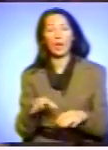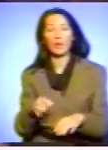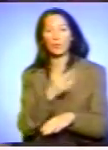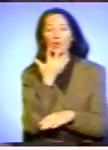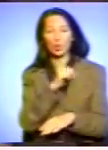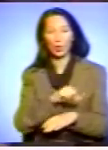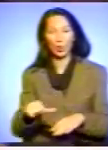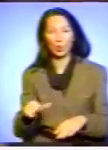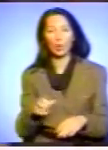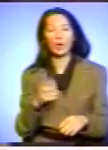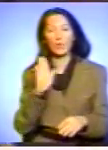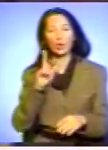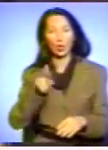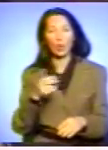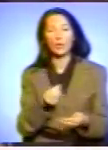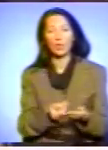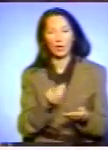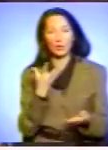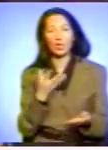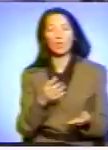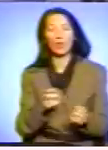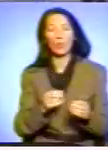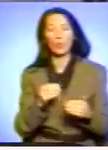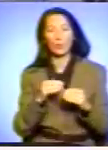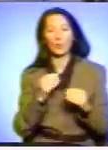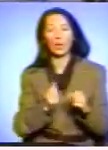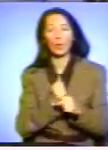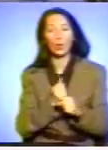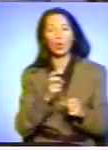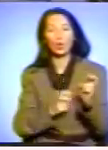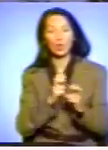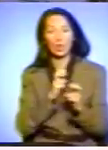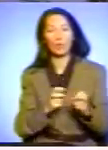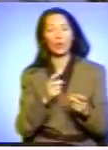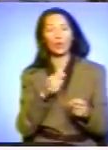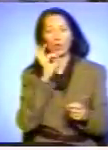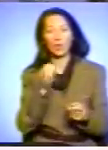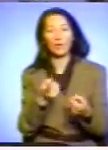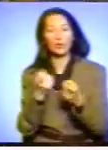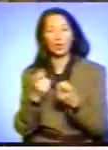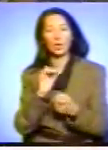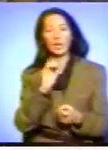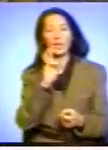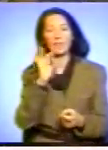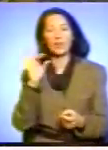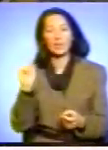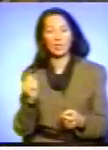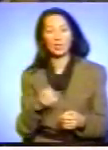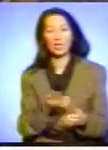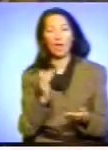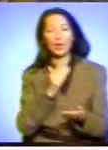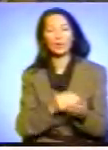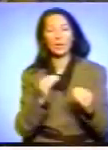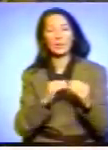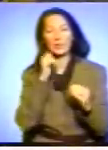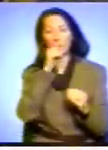високо оцінив продуктивність заводу і наголосив на важливості залучення інноваційних технологій у виробництво задля збільшення інвестицій. За останні 10 років обсяги